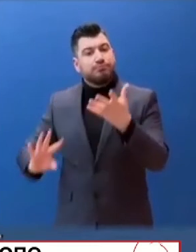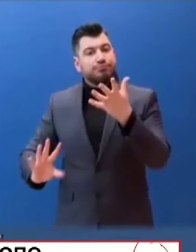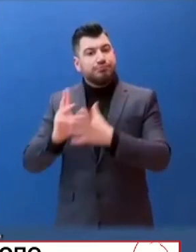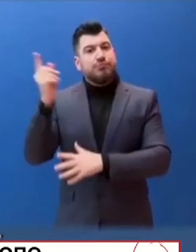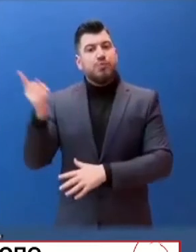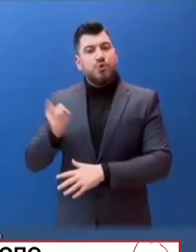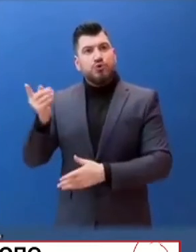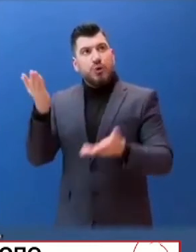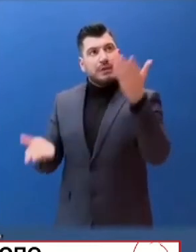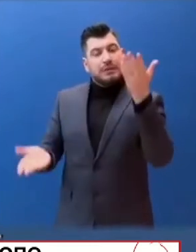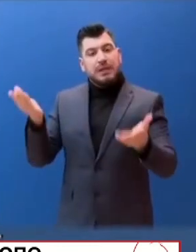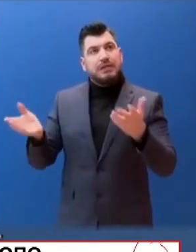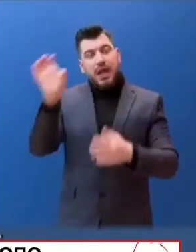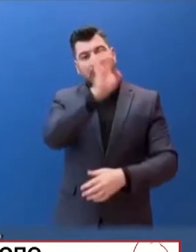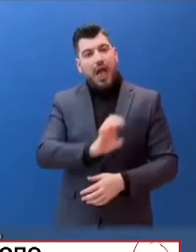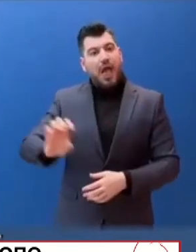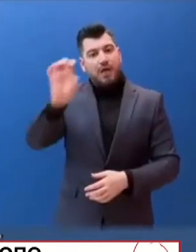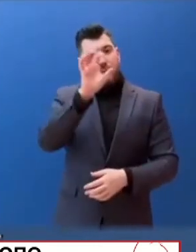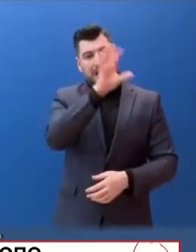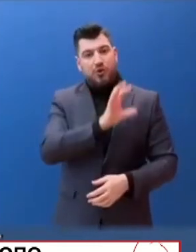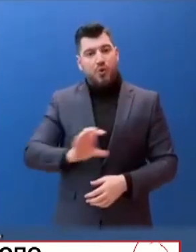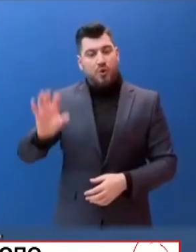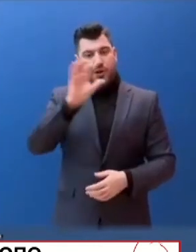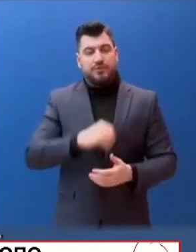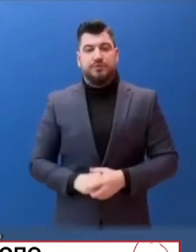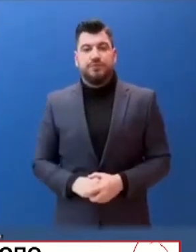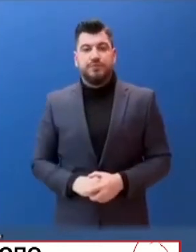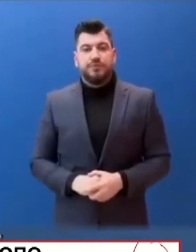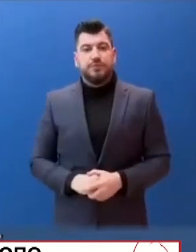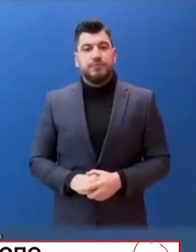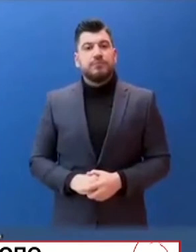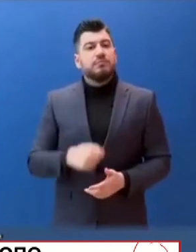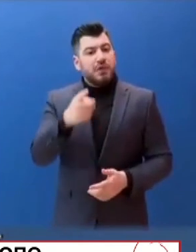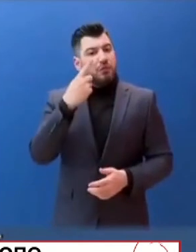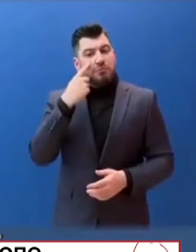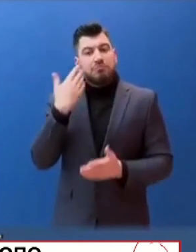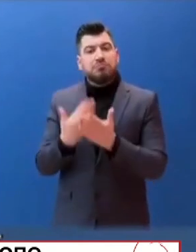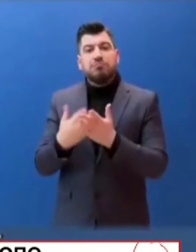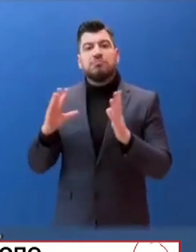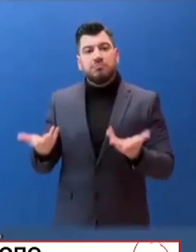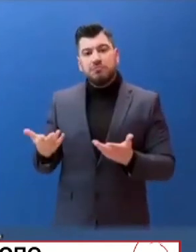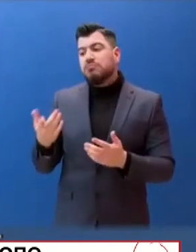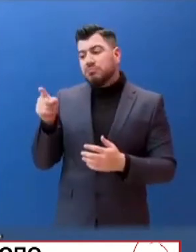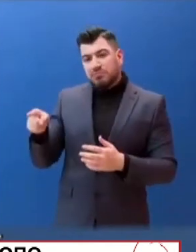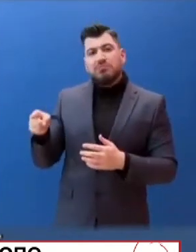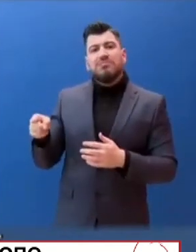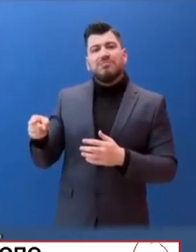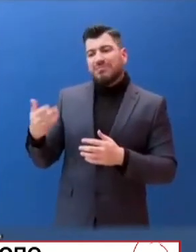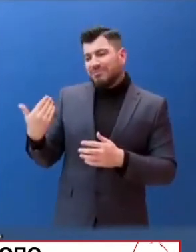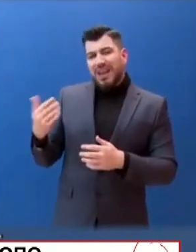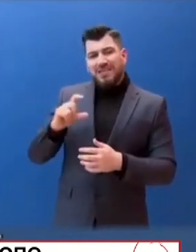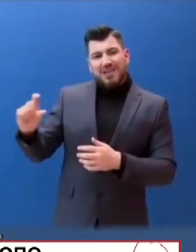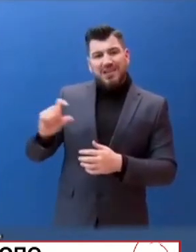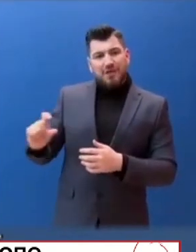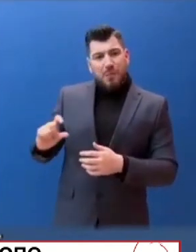σε σύγκριση με τις περισσότερες ευρωπαϊκές χώρες. Το πιστοποιούν άλλωστε όλοι οι τελευταίοι εβδομαδιαίοι